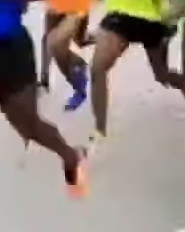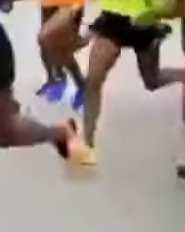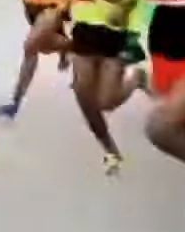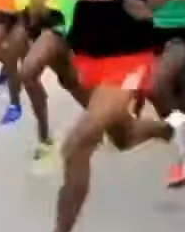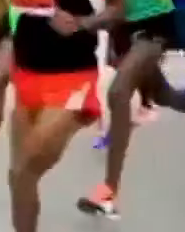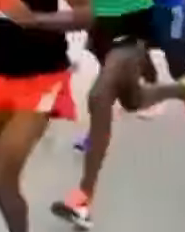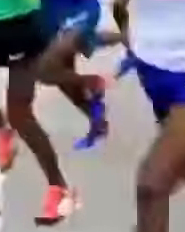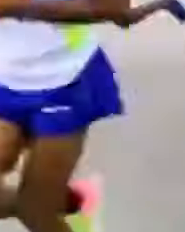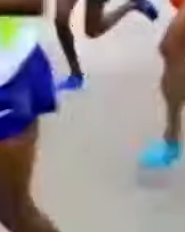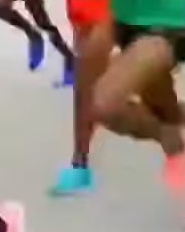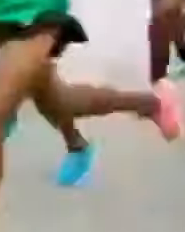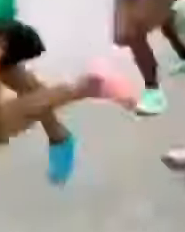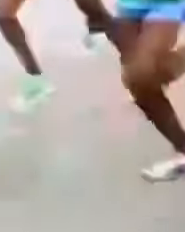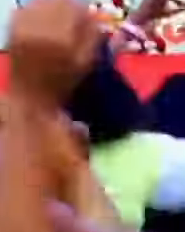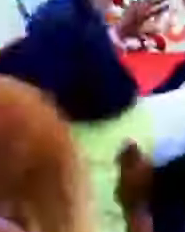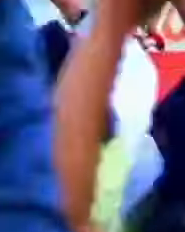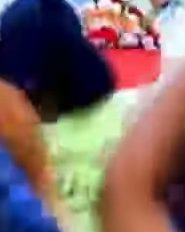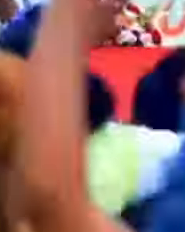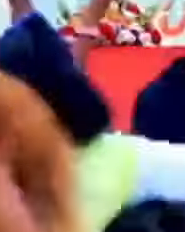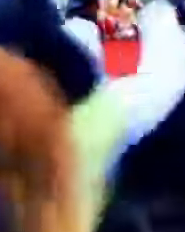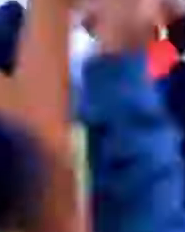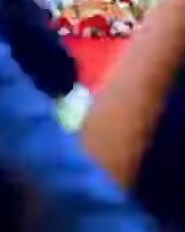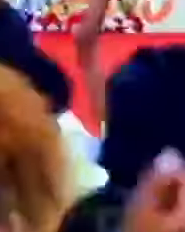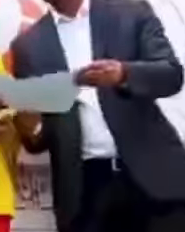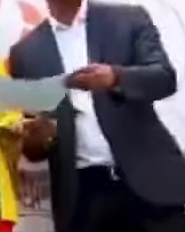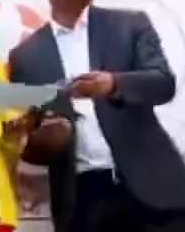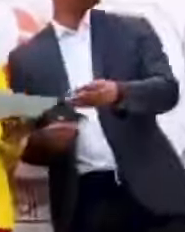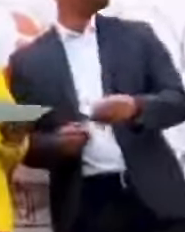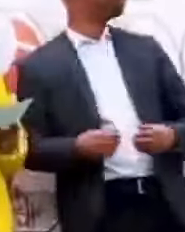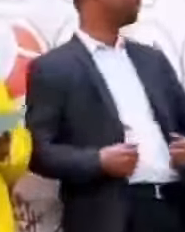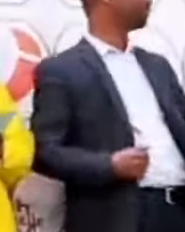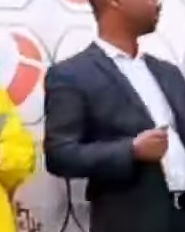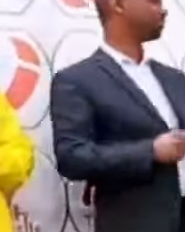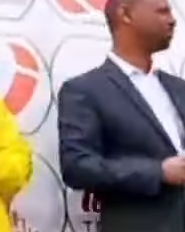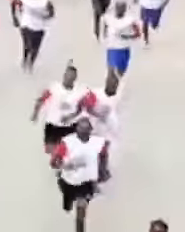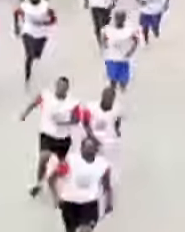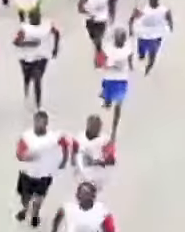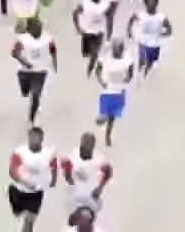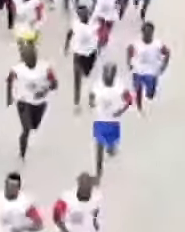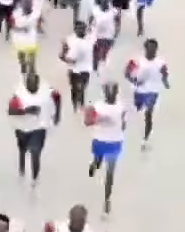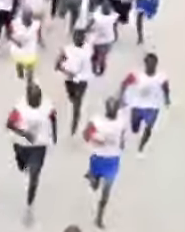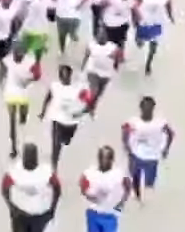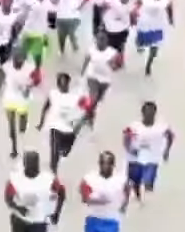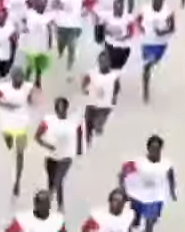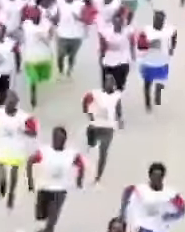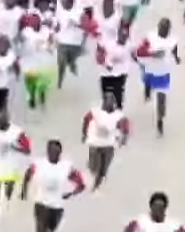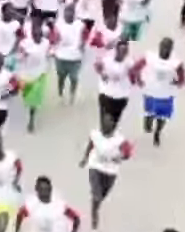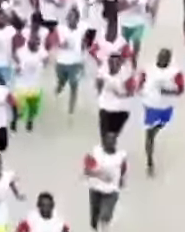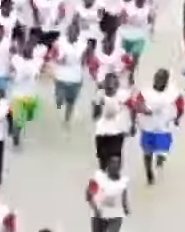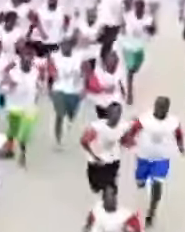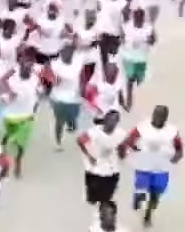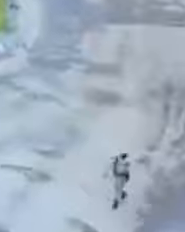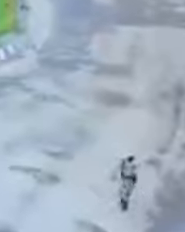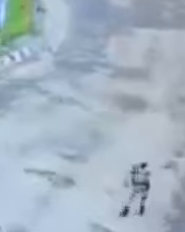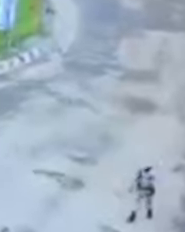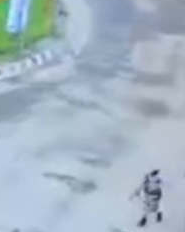سمعتات مبجس يقبر نجوا ساعة حد فرق عندما عبيت فلوتات سبات أبستر خبلو يجمر انتهى ما